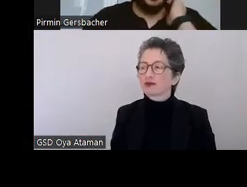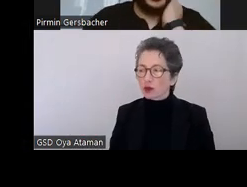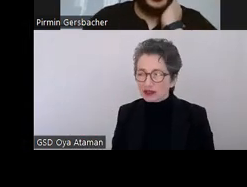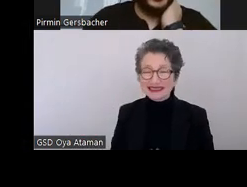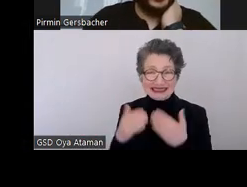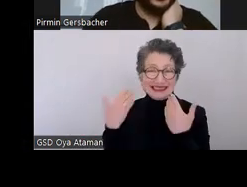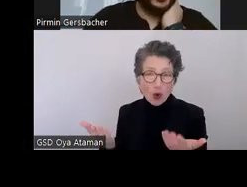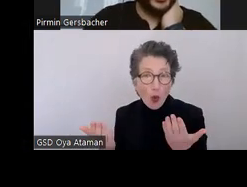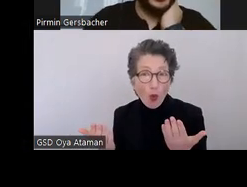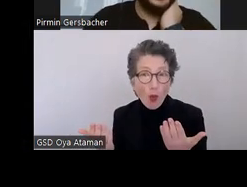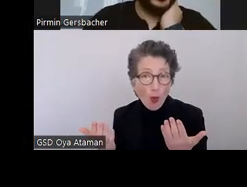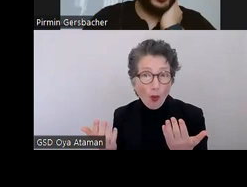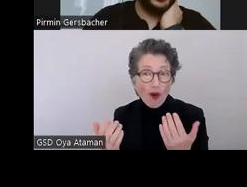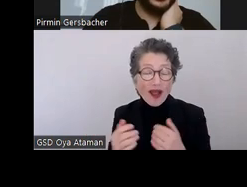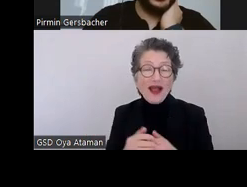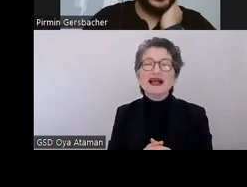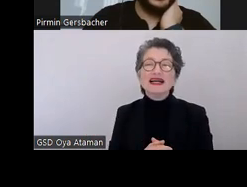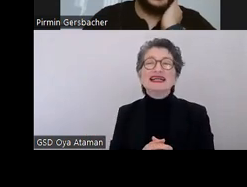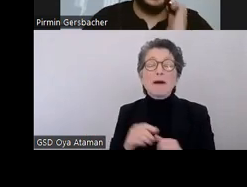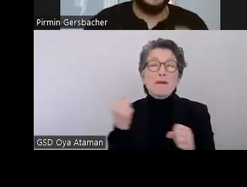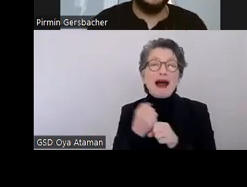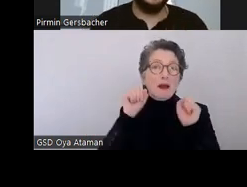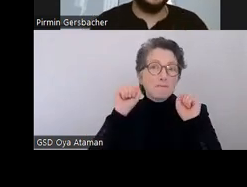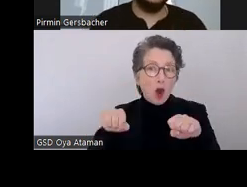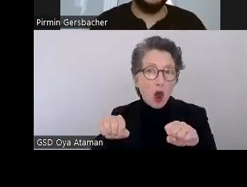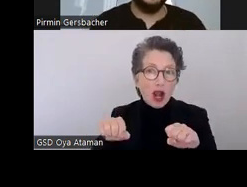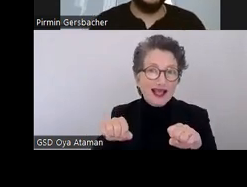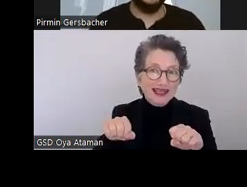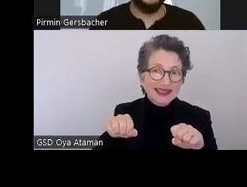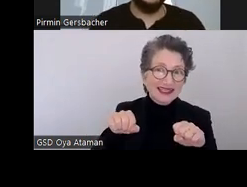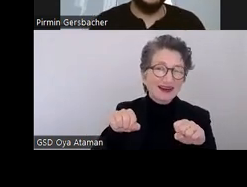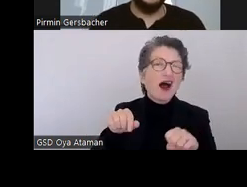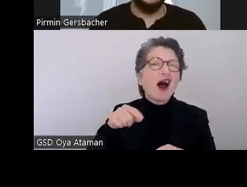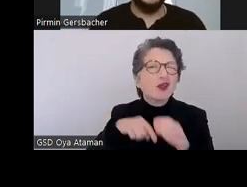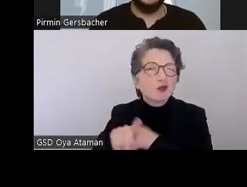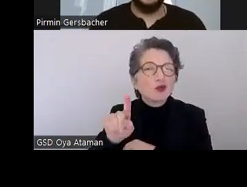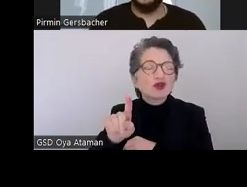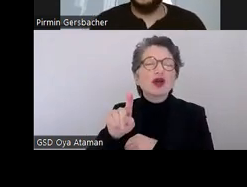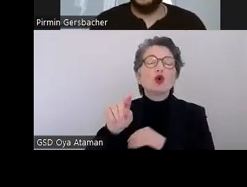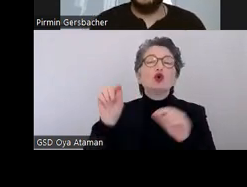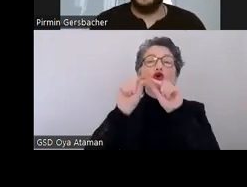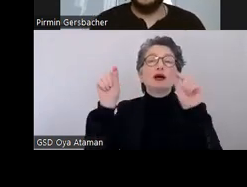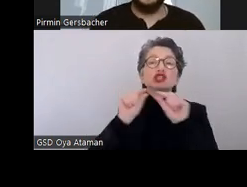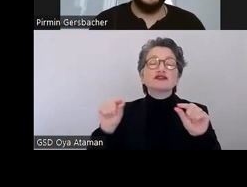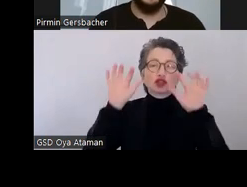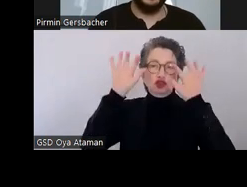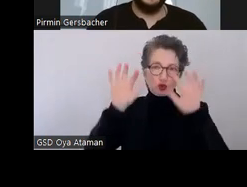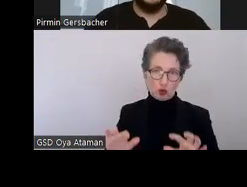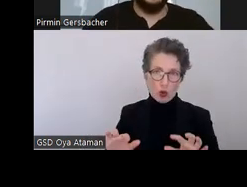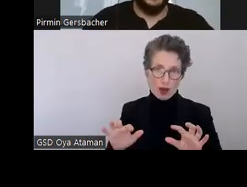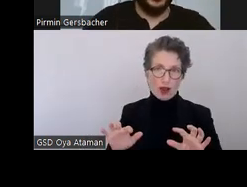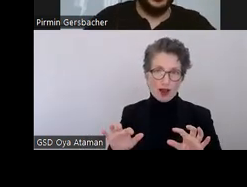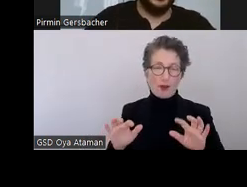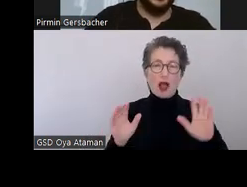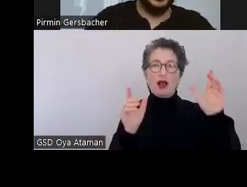Ganze halt möglich ist, ist schon mal der erste Punkt, dass die Überschriftenstruktur, die Hierarchie einfach sinnvoll